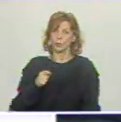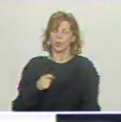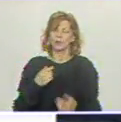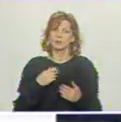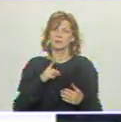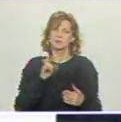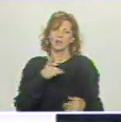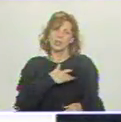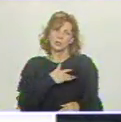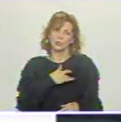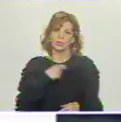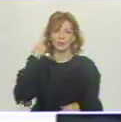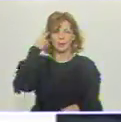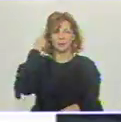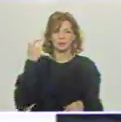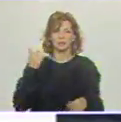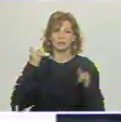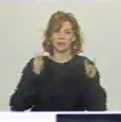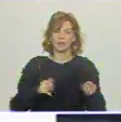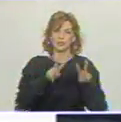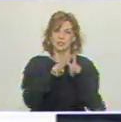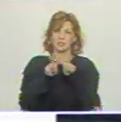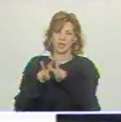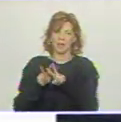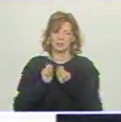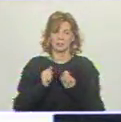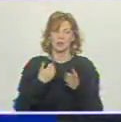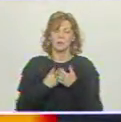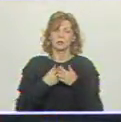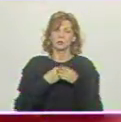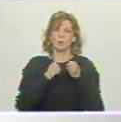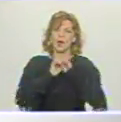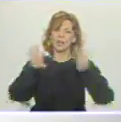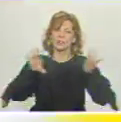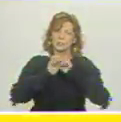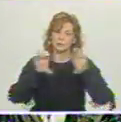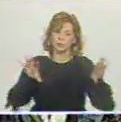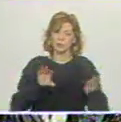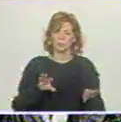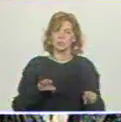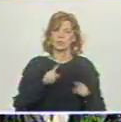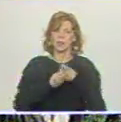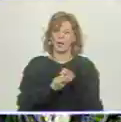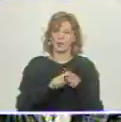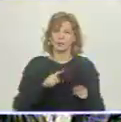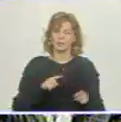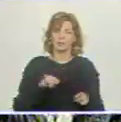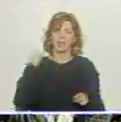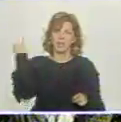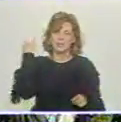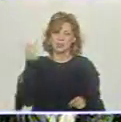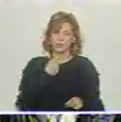gândit acest site ca o platformă de diseminare a informațiilor legate de trecutul Craiovei. M-am gândit în primul